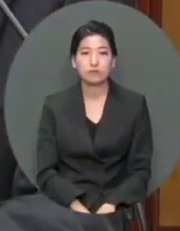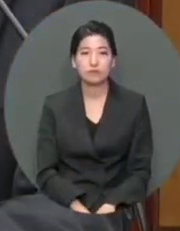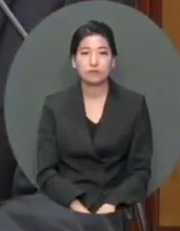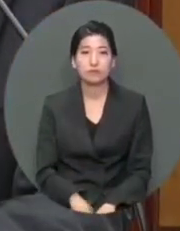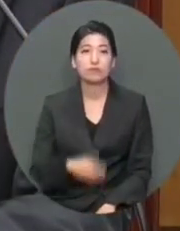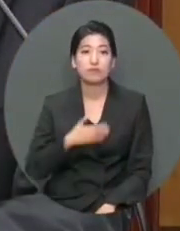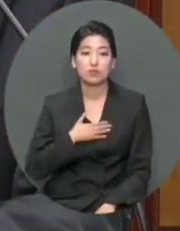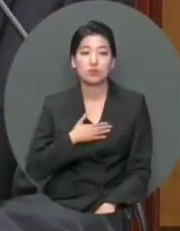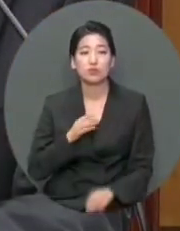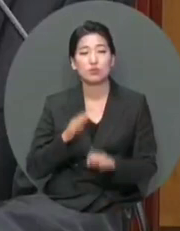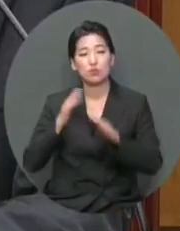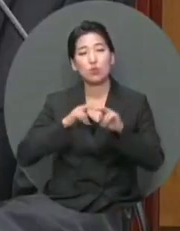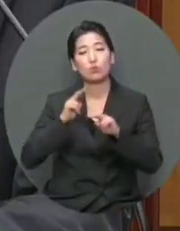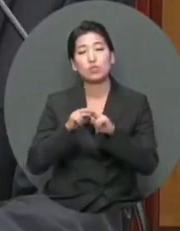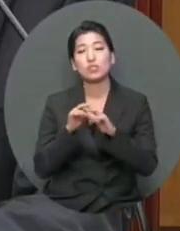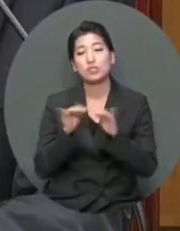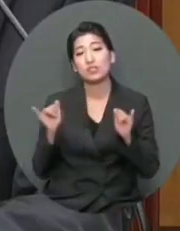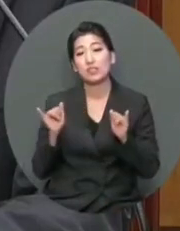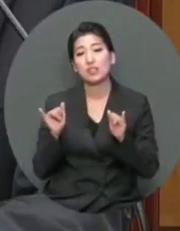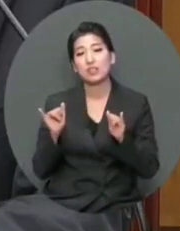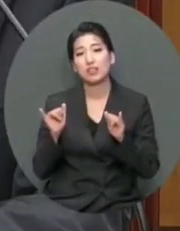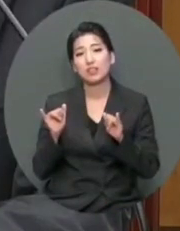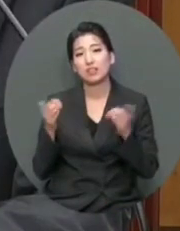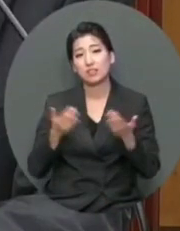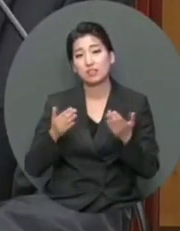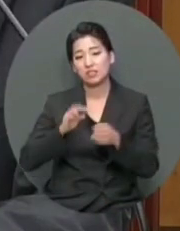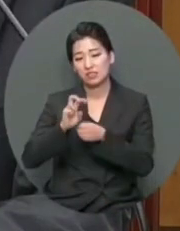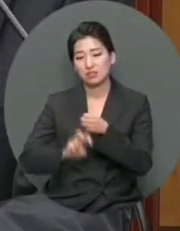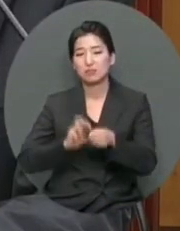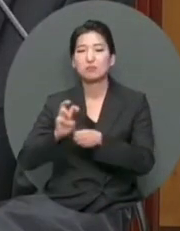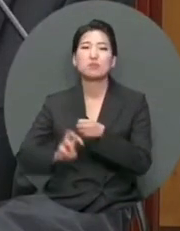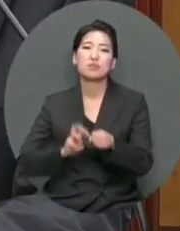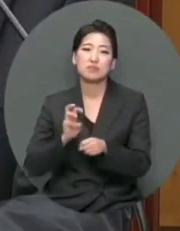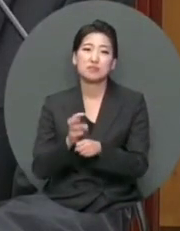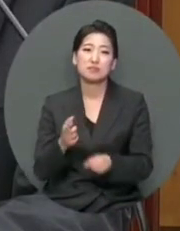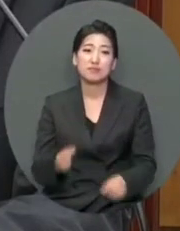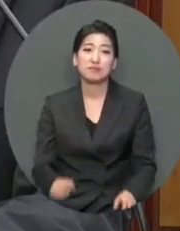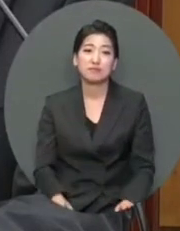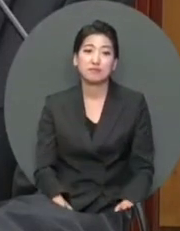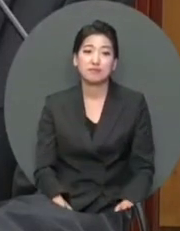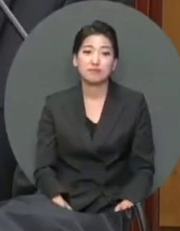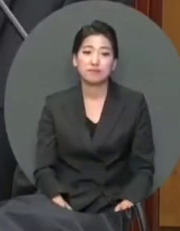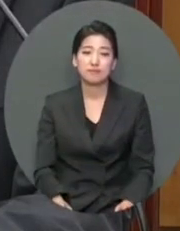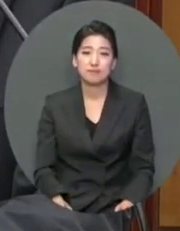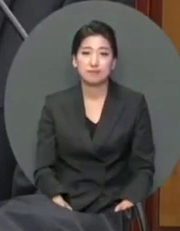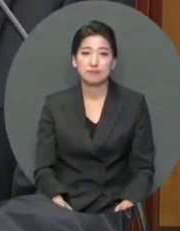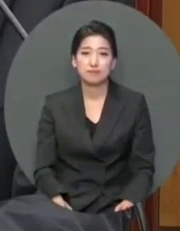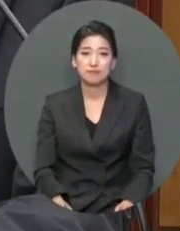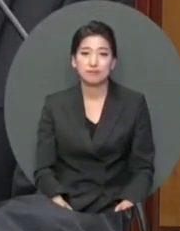20여 년, 거의 30년 가까이 했지만은 재산 등록하는 부분에 있어서 특히 이제